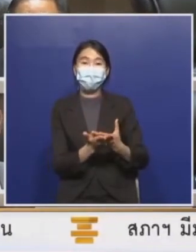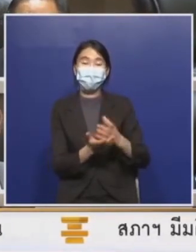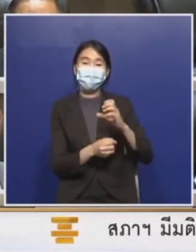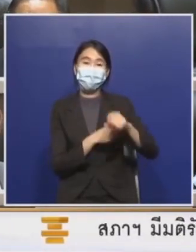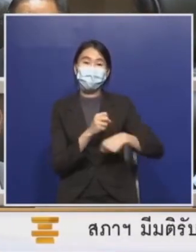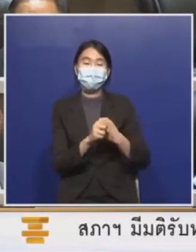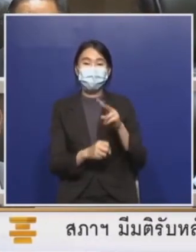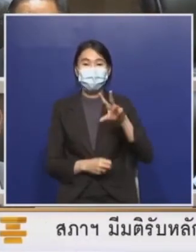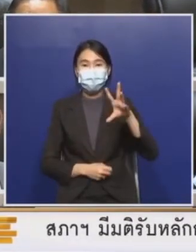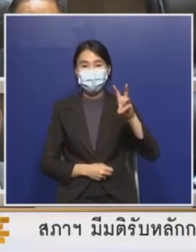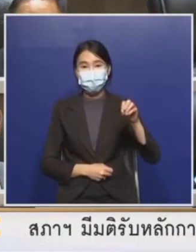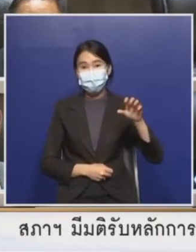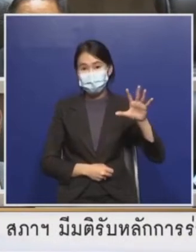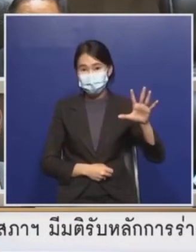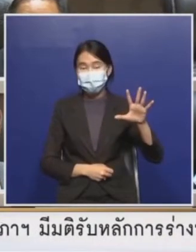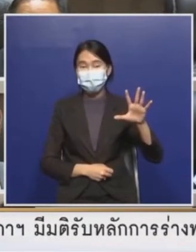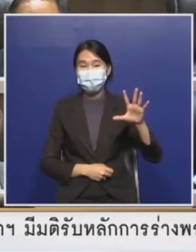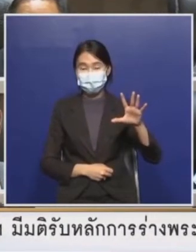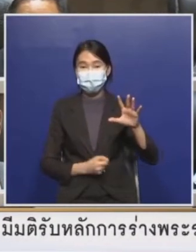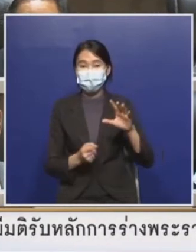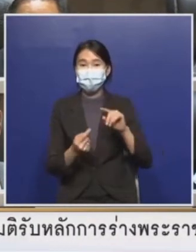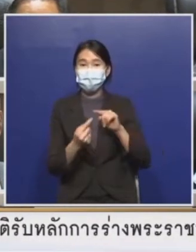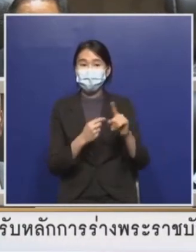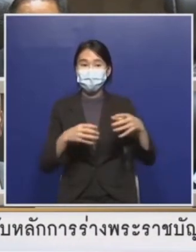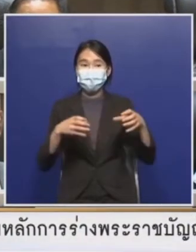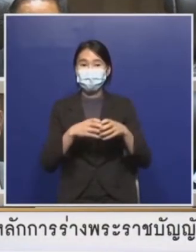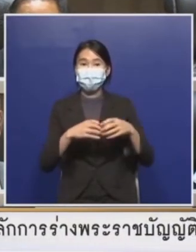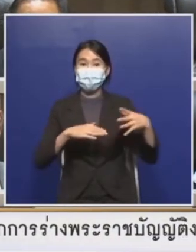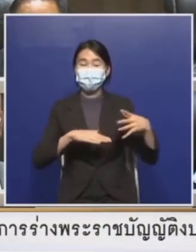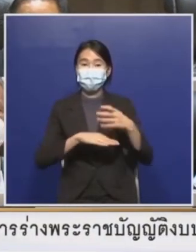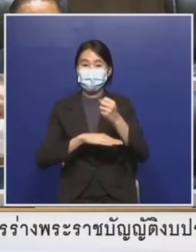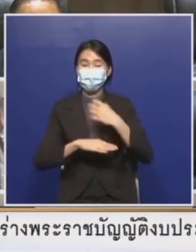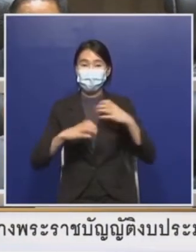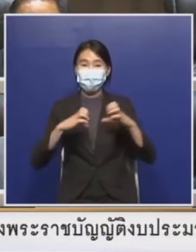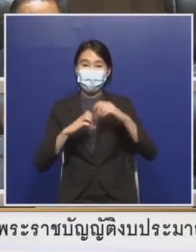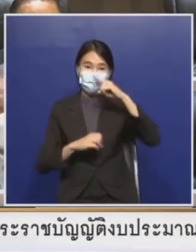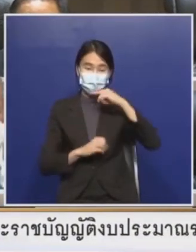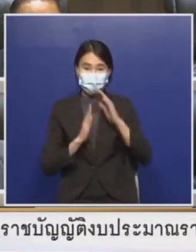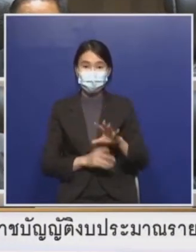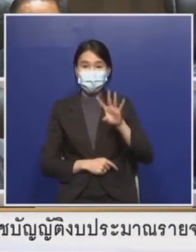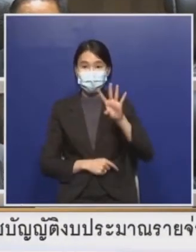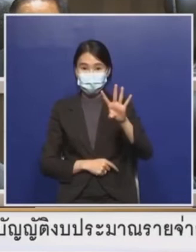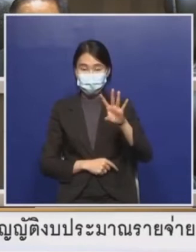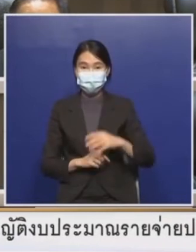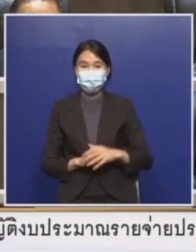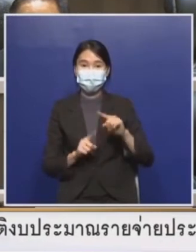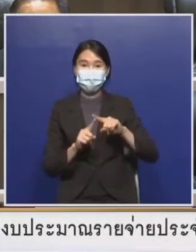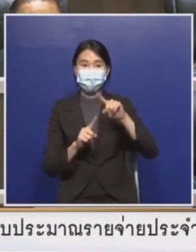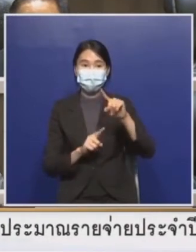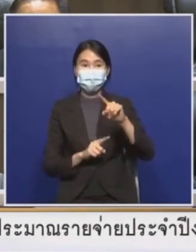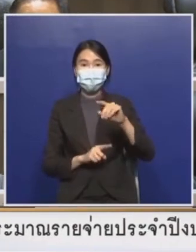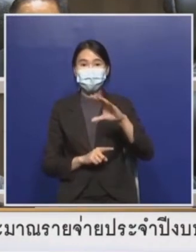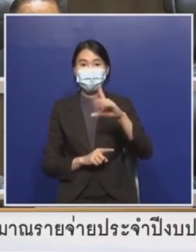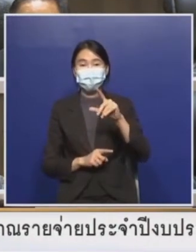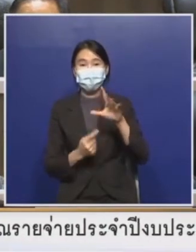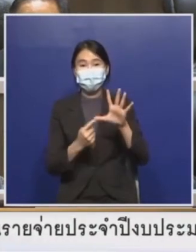ำปี2565ในสัดส่วนของพรรคภูมิใจไทย4ท่านค่ะท่านแรกค่ะท่านสสชาดาไทย